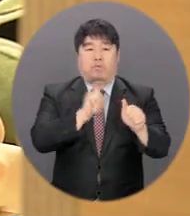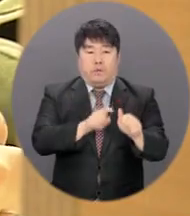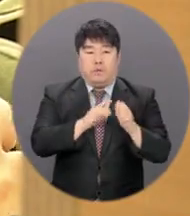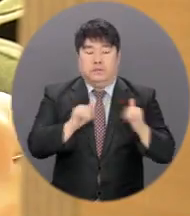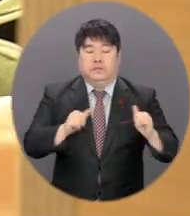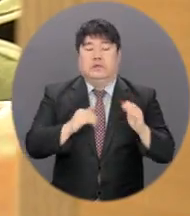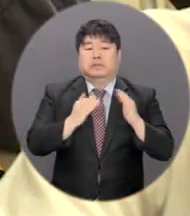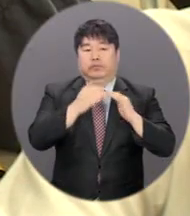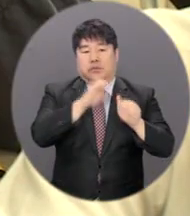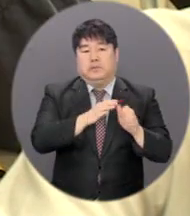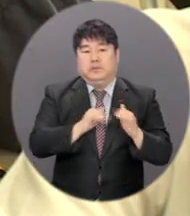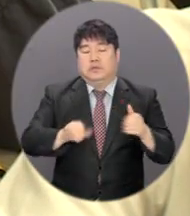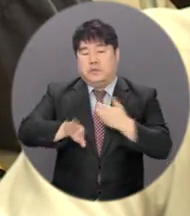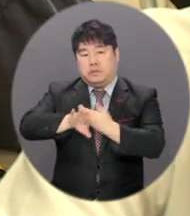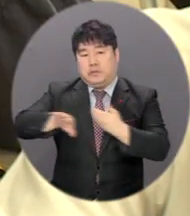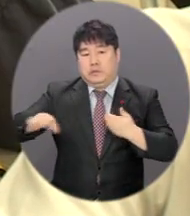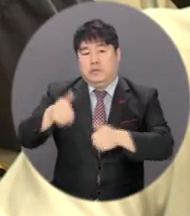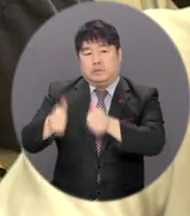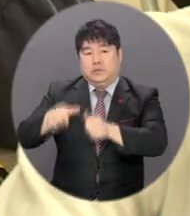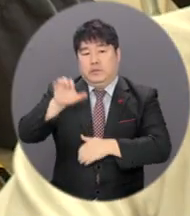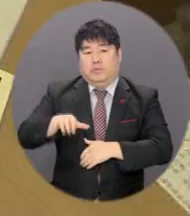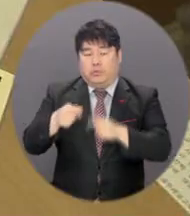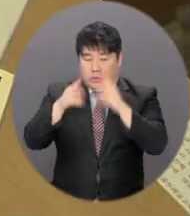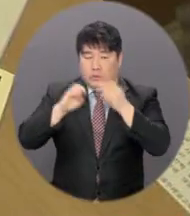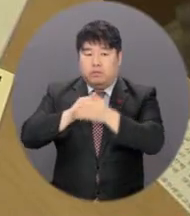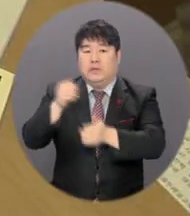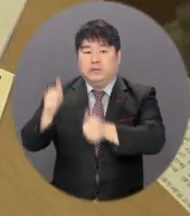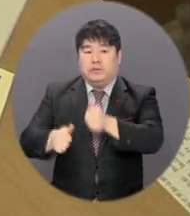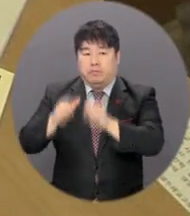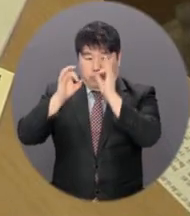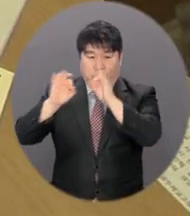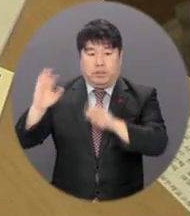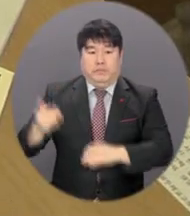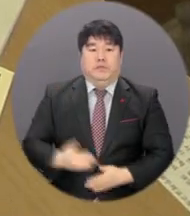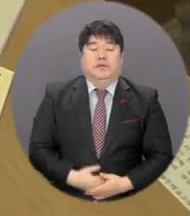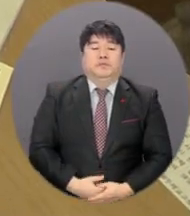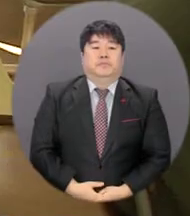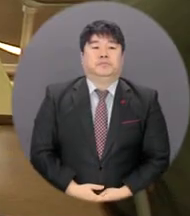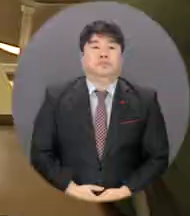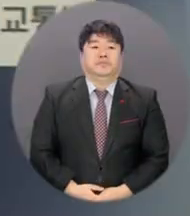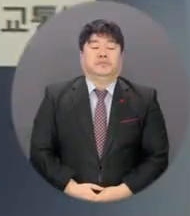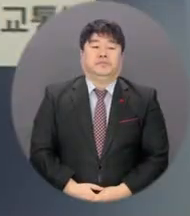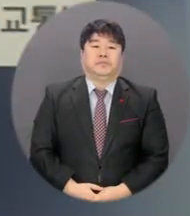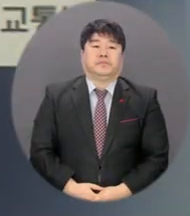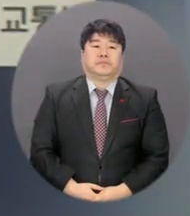자가격리자는 별도로 마련된 시험실에서 수능을 치르게 됩니다.